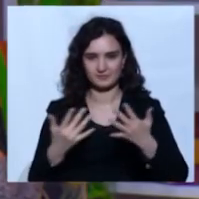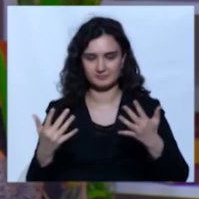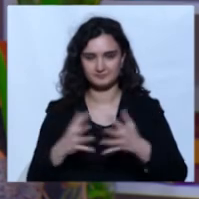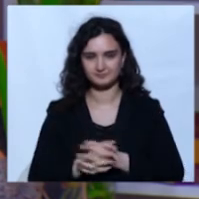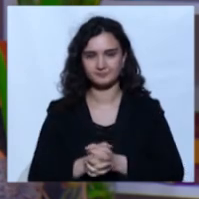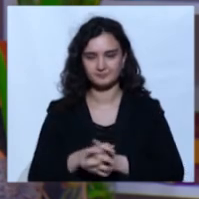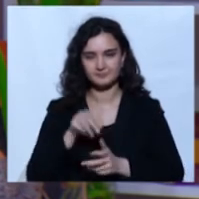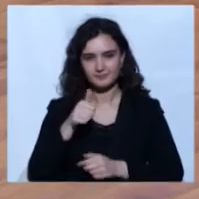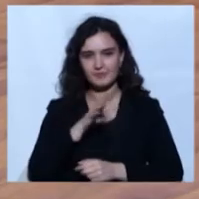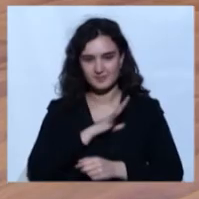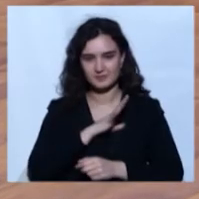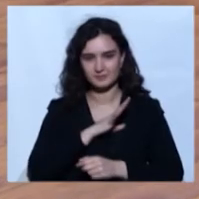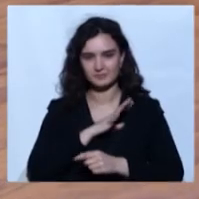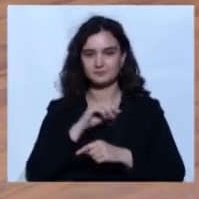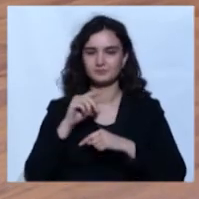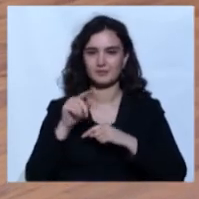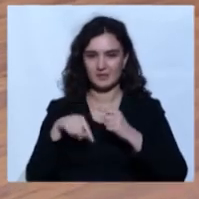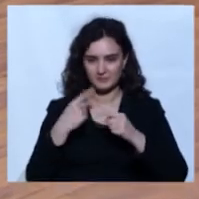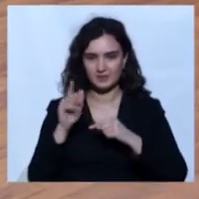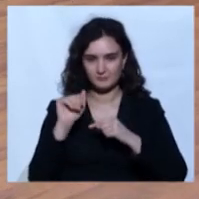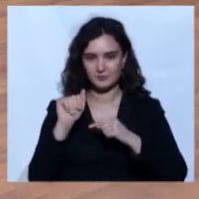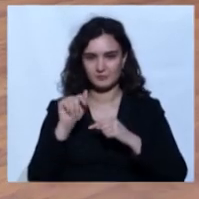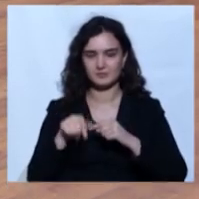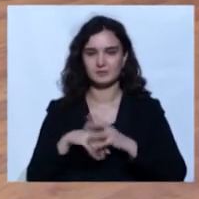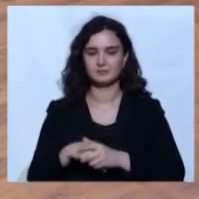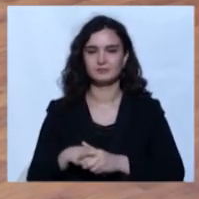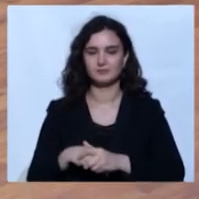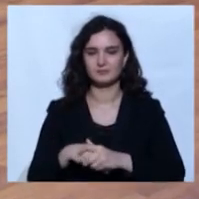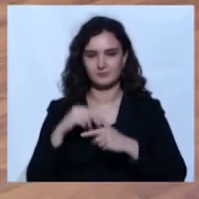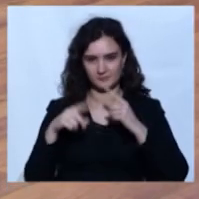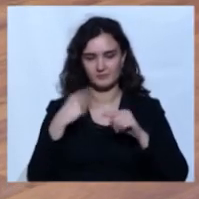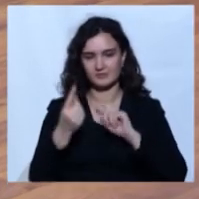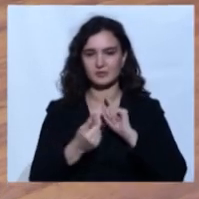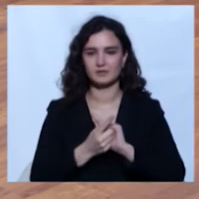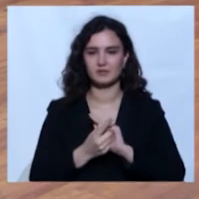ნამუშევრები. კარგად ბრძანდებოდეთ, ამით გემშვიდობებით.